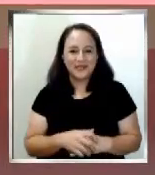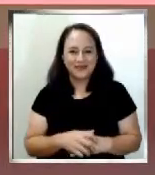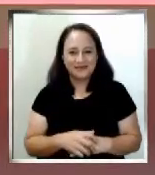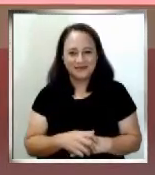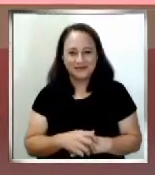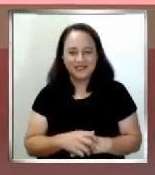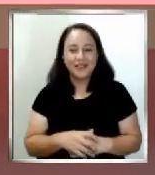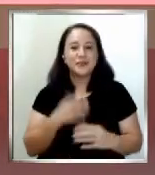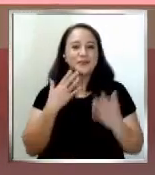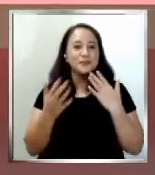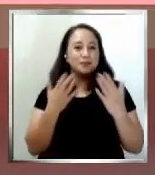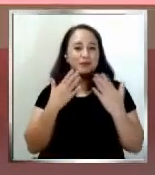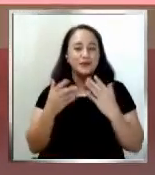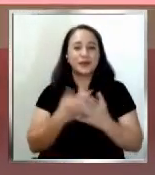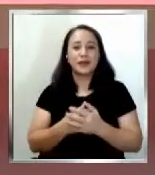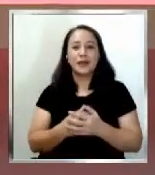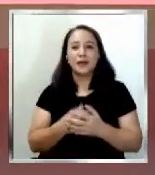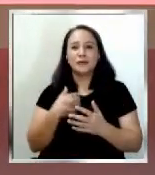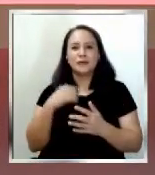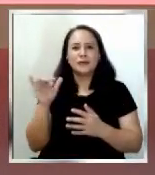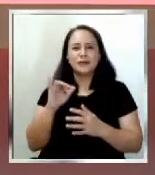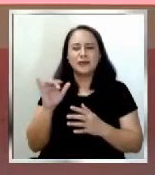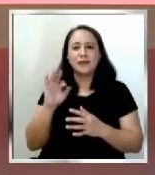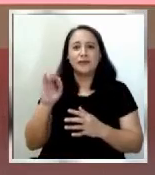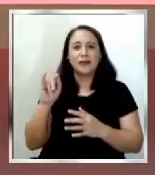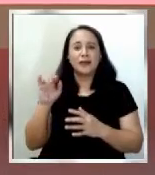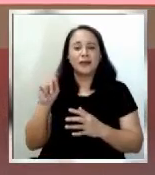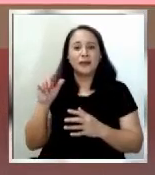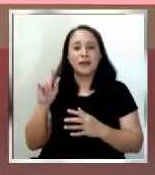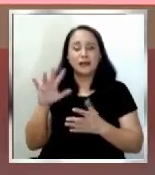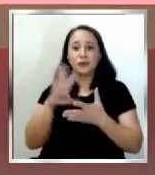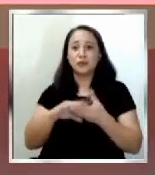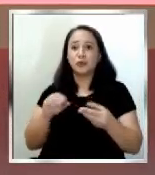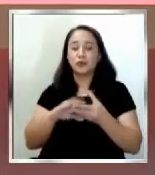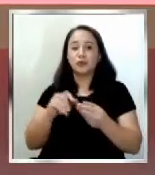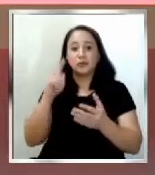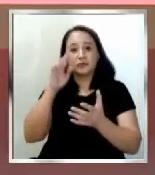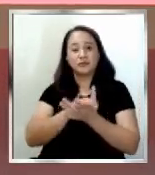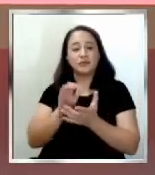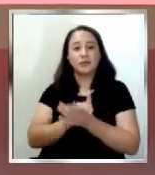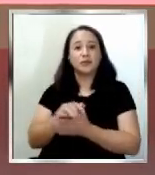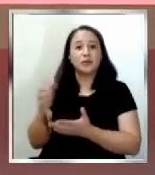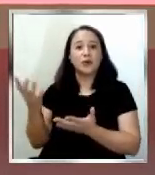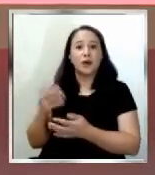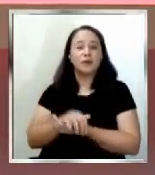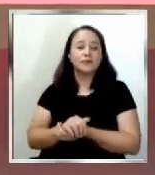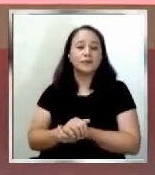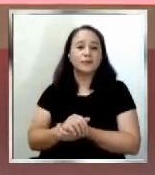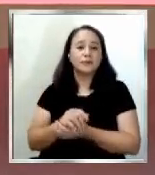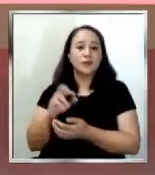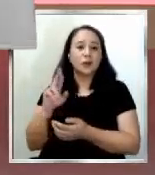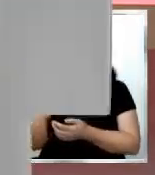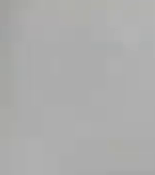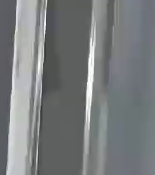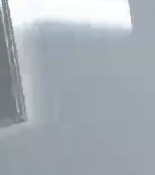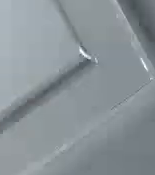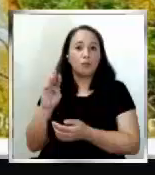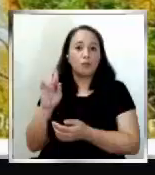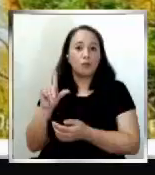Salamat Nelson. Mala fairy tale ang bahay ng isang mag-asawang taga-Odjongan, Romblon. Silipin yan sa magtutok ni Salima Refrain.